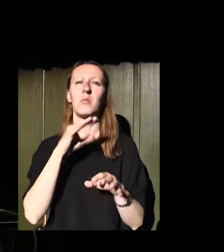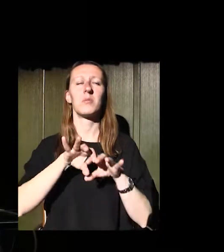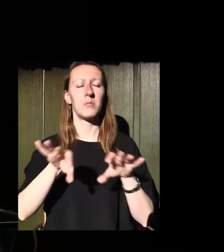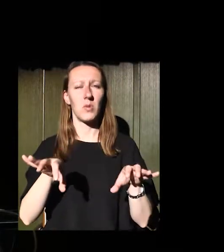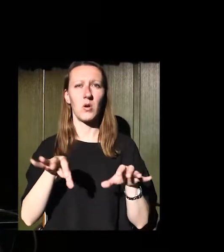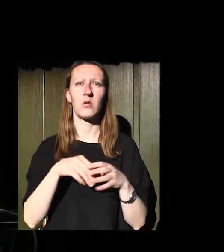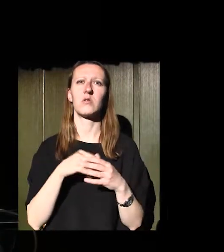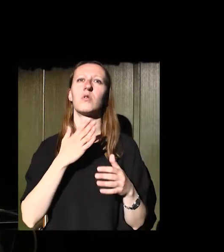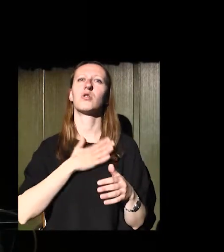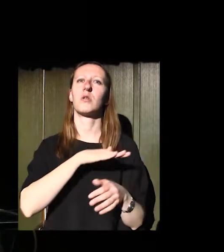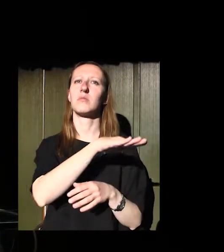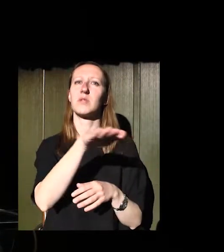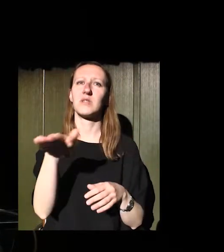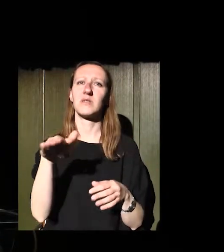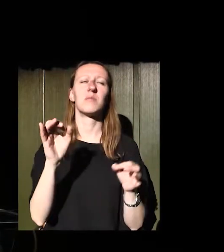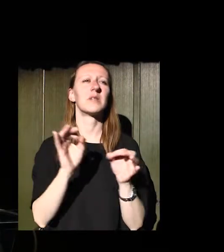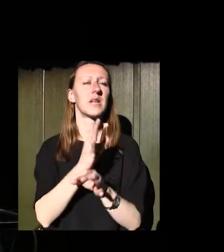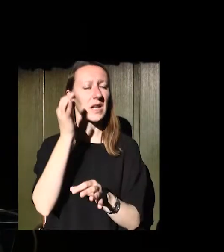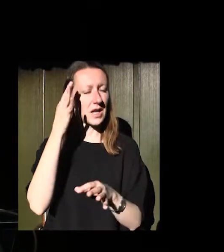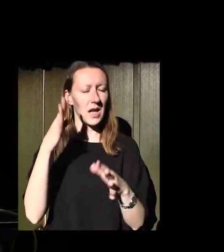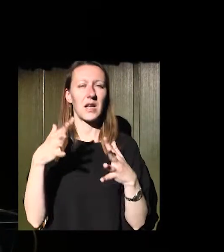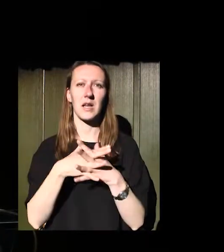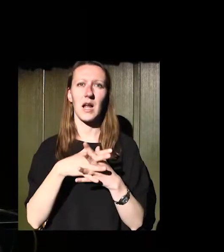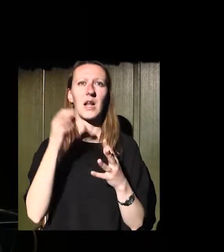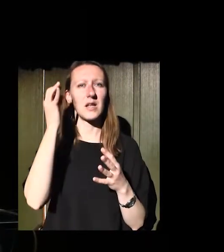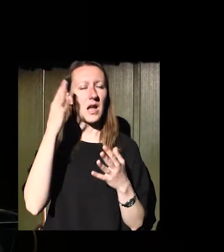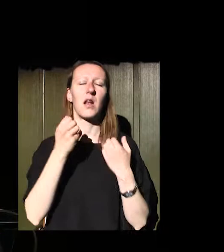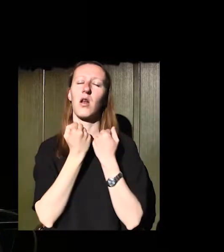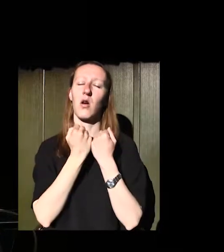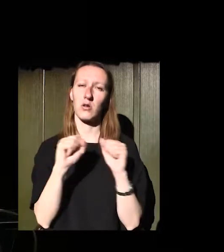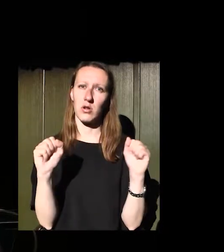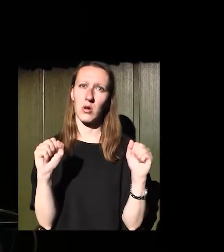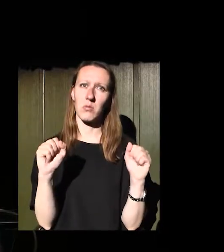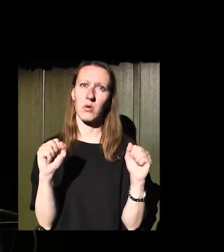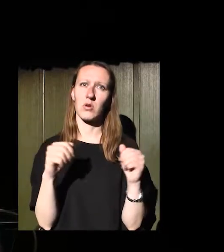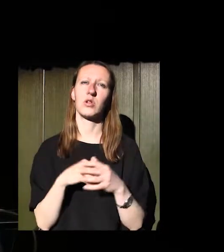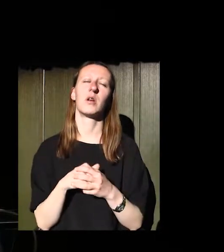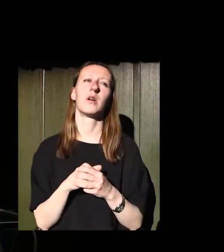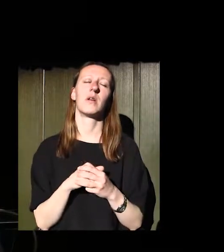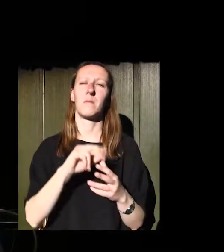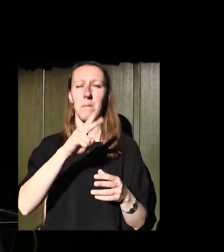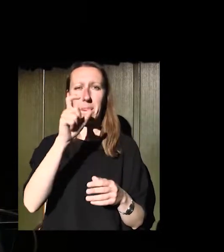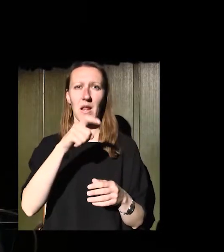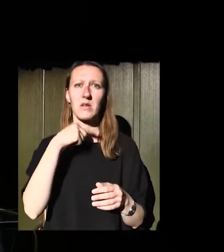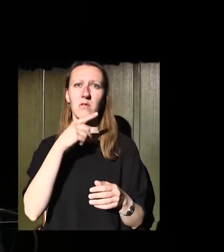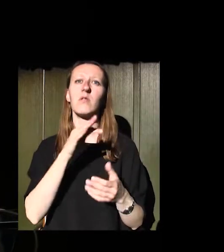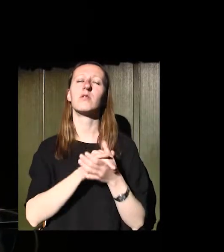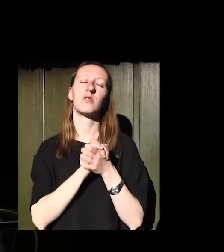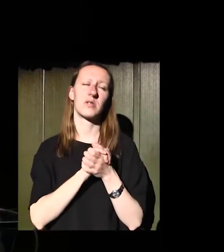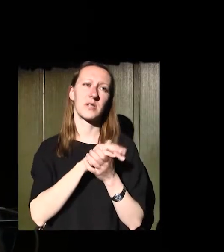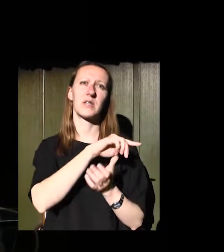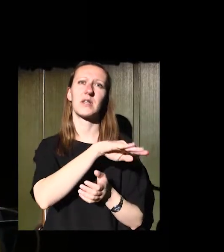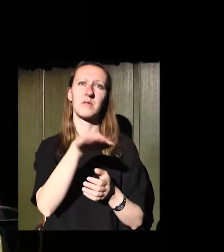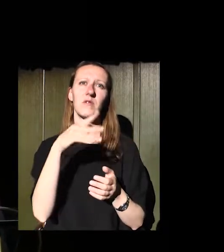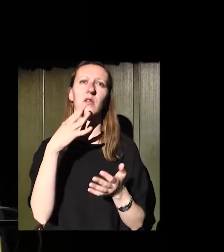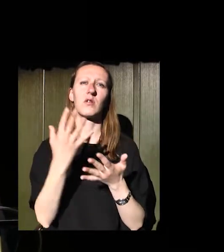i posebnom. Želim svima sretan dan grada, dan oslobođenja. Transmeto i miei più sinceri auguri